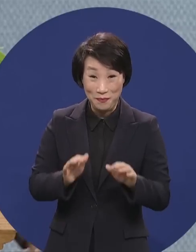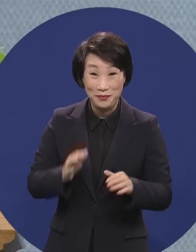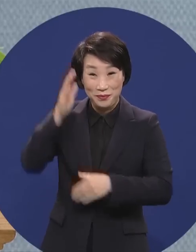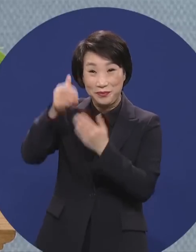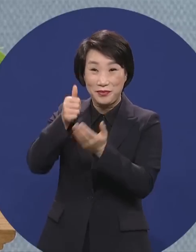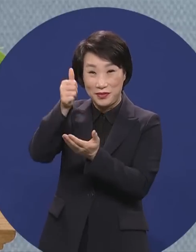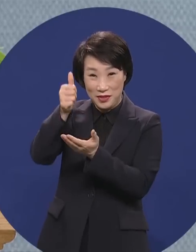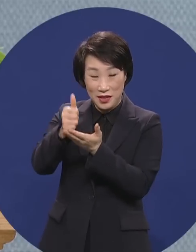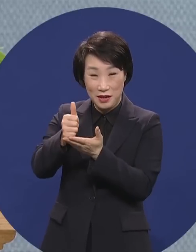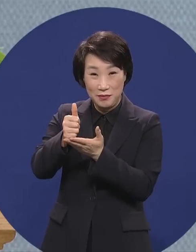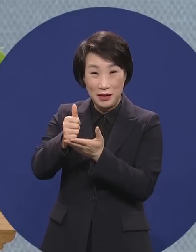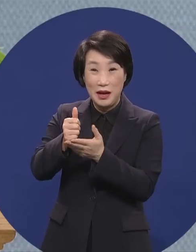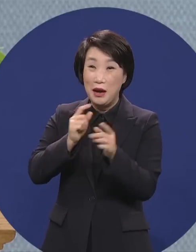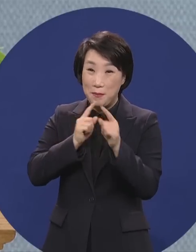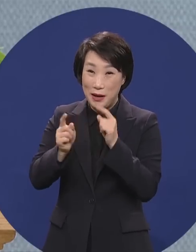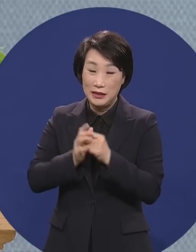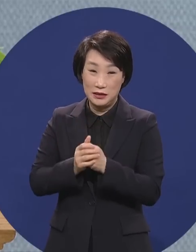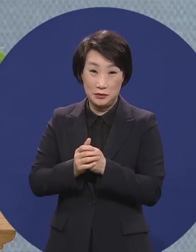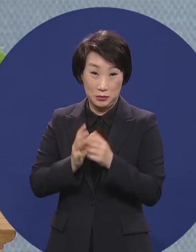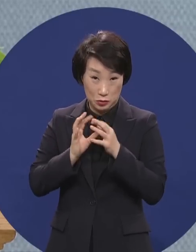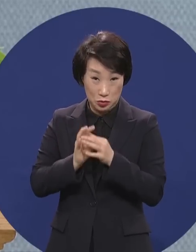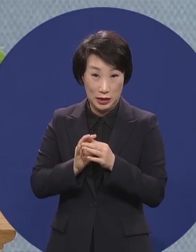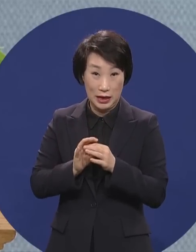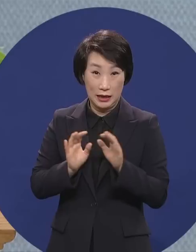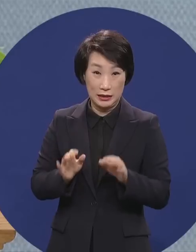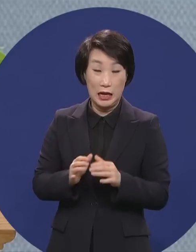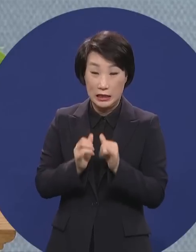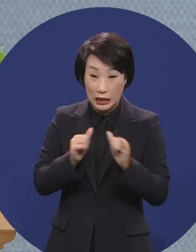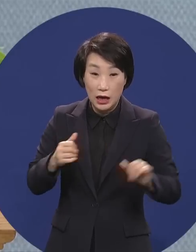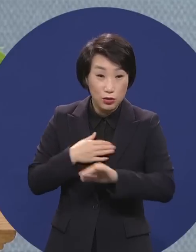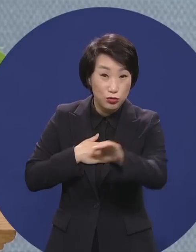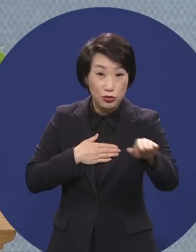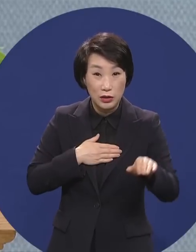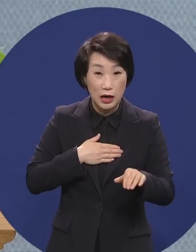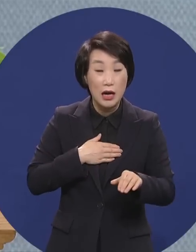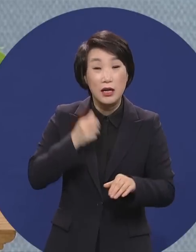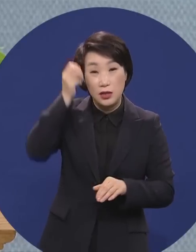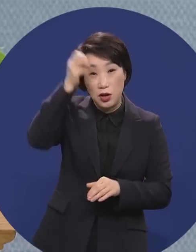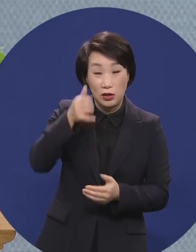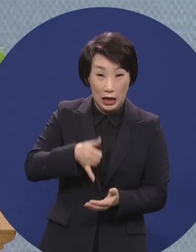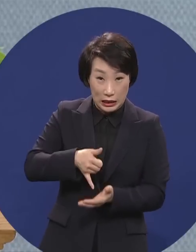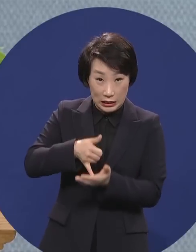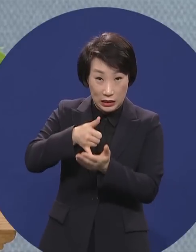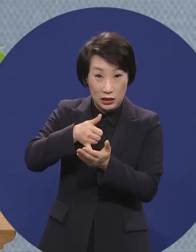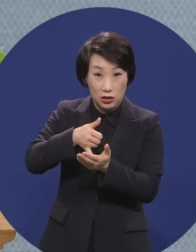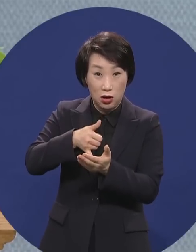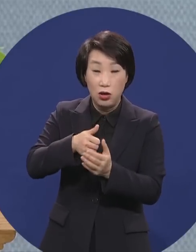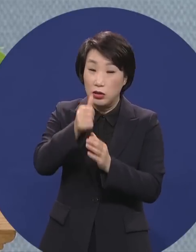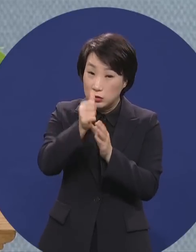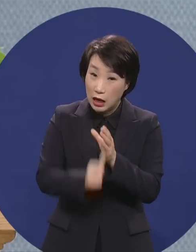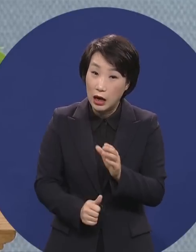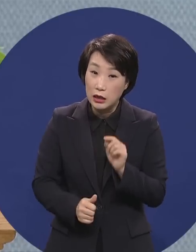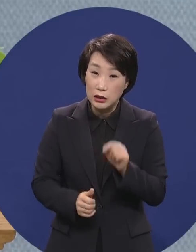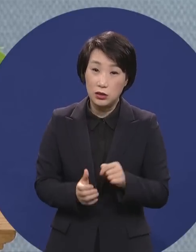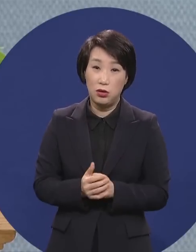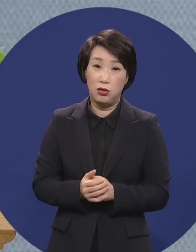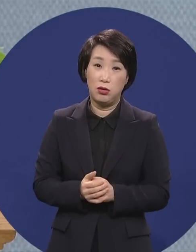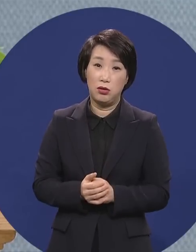하나님께서는 하나님 말씀을 통해서 인간의 영적인 인격이 타락한